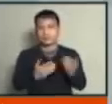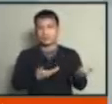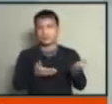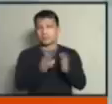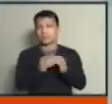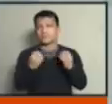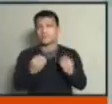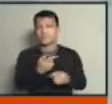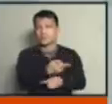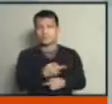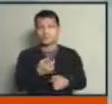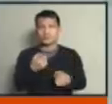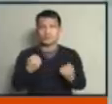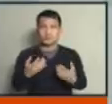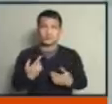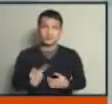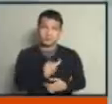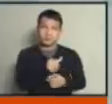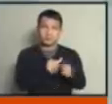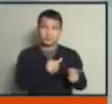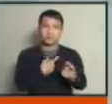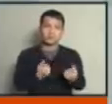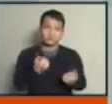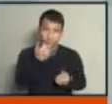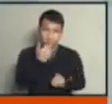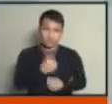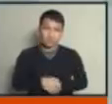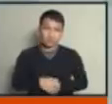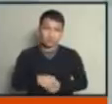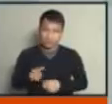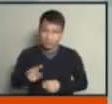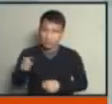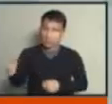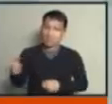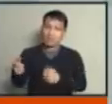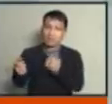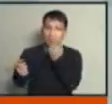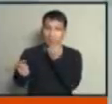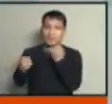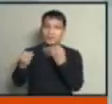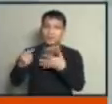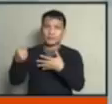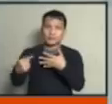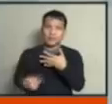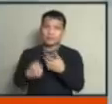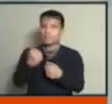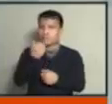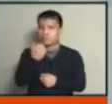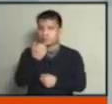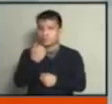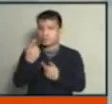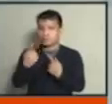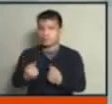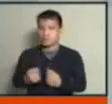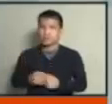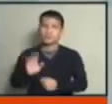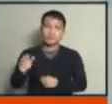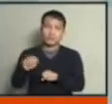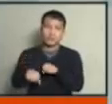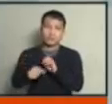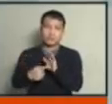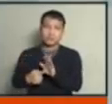Dahil marami kang ginawang pagkakasala sa akin eh. Meron ko ng mga ginawa na nagkaroon ka talaga